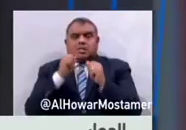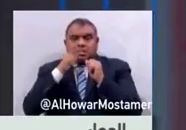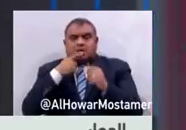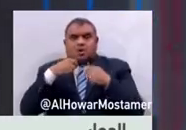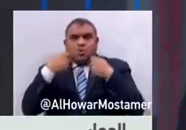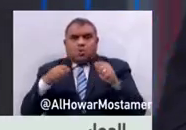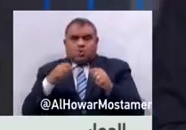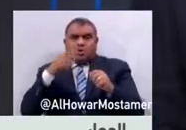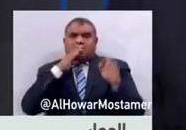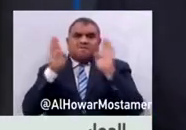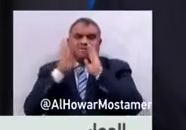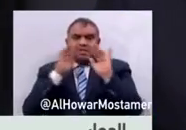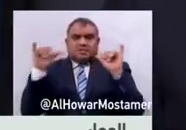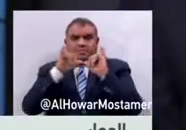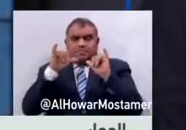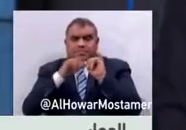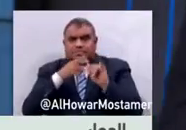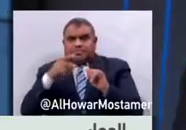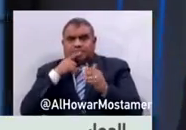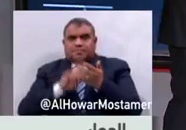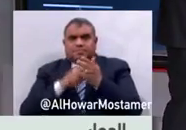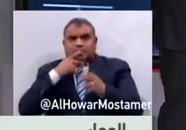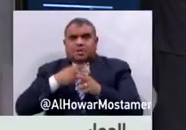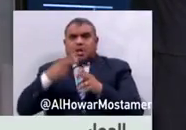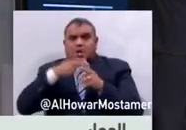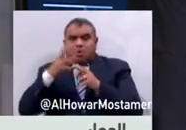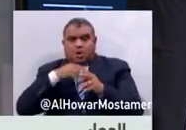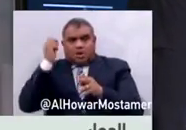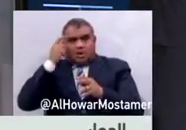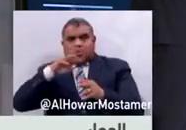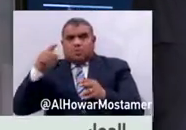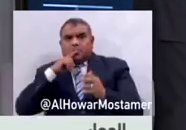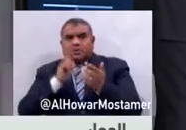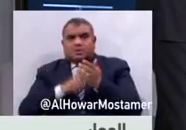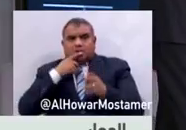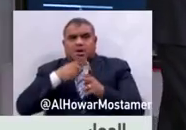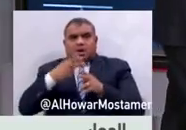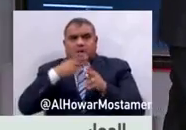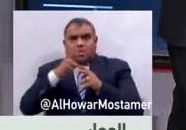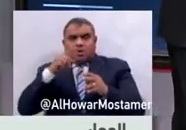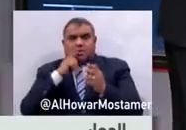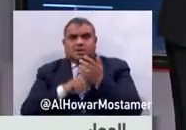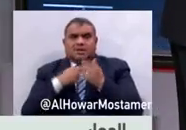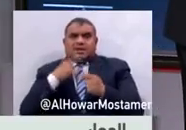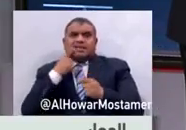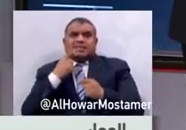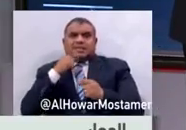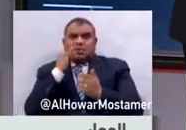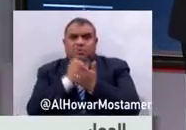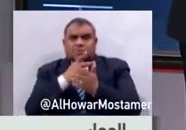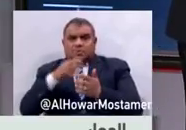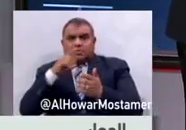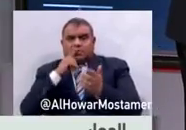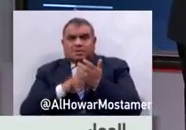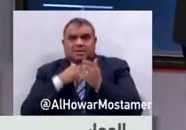الصحف. خلونا نروح إلى الحوار المتمدن ونشوف هما بيقولوا إيه على النكتة السياسية. هم